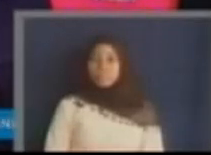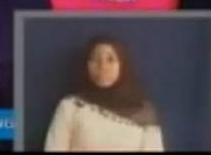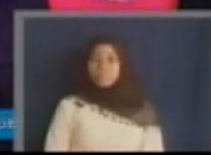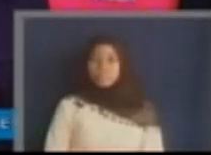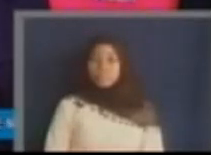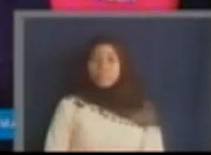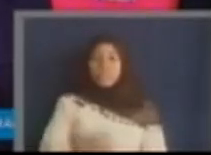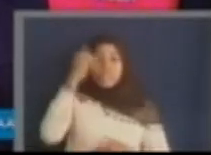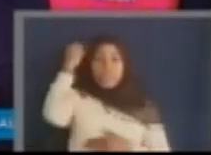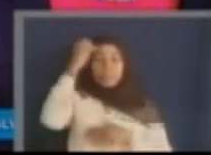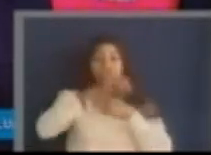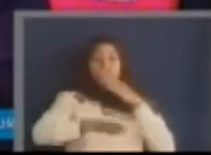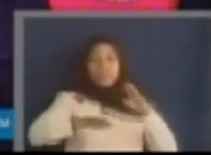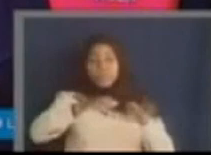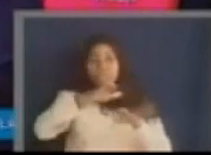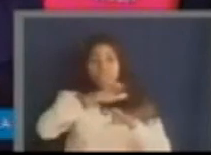Mheshimiwa mwenyekiti,